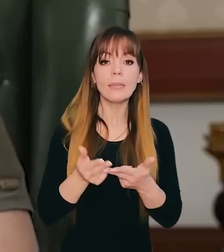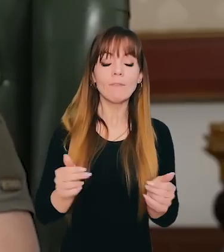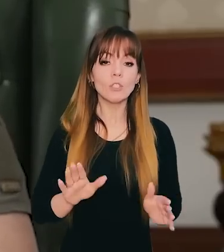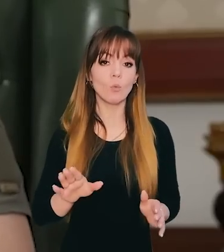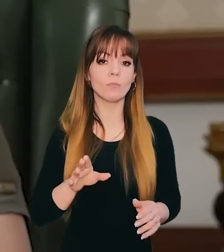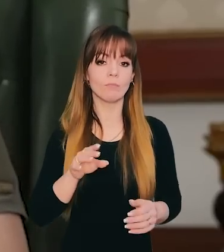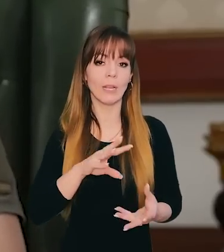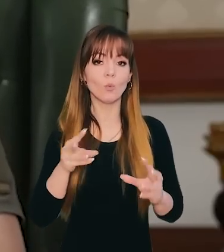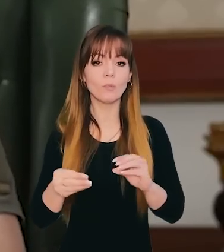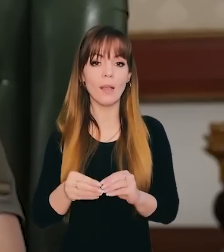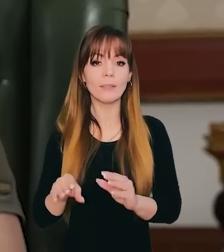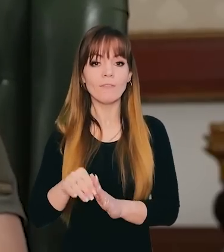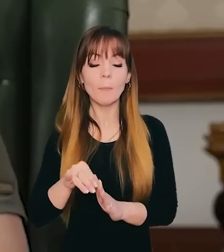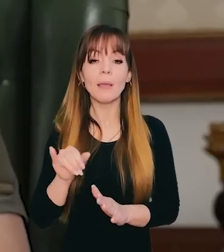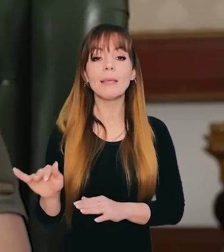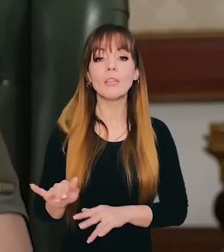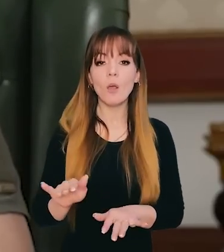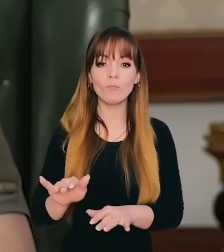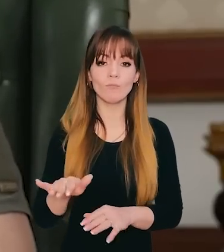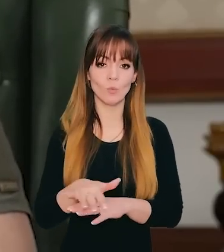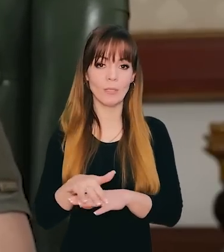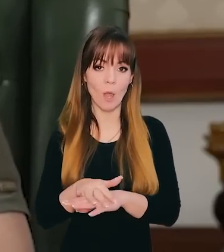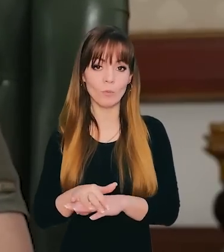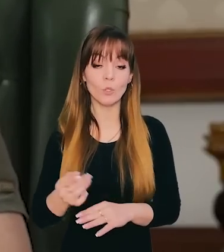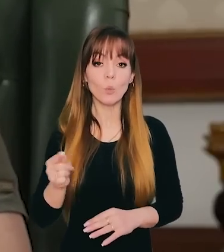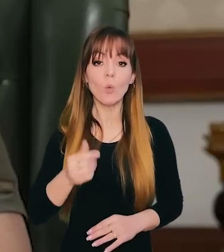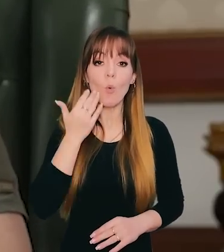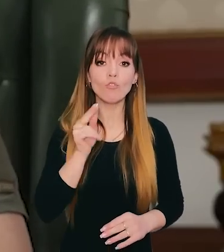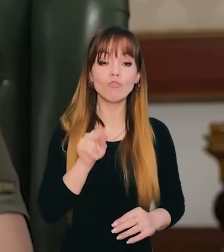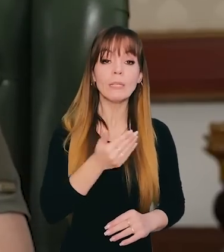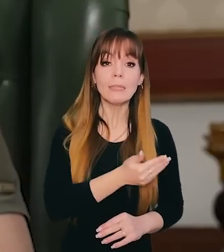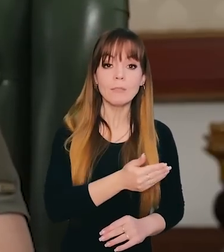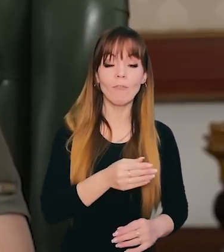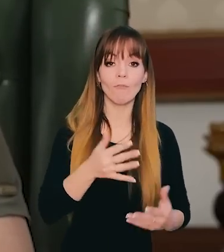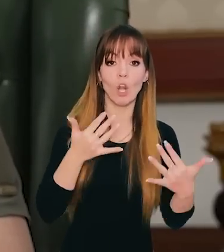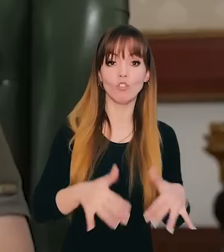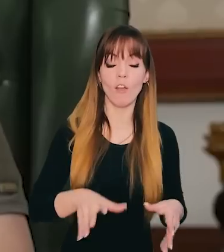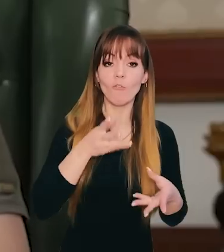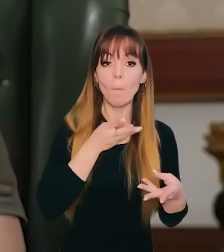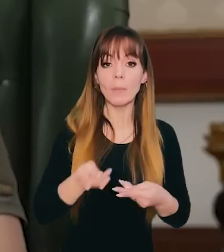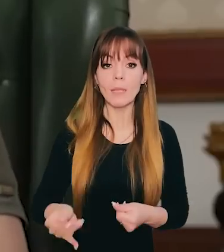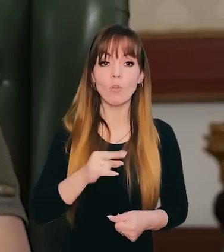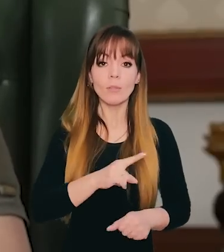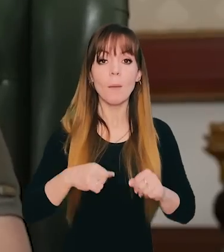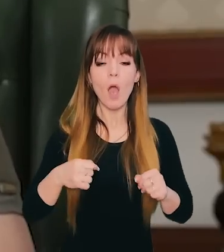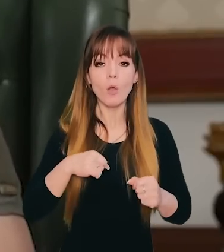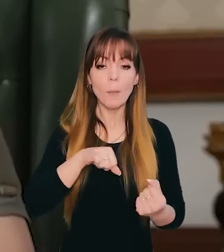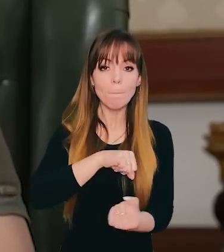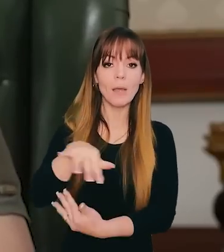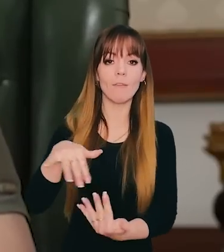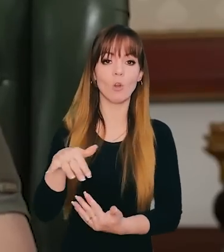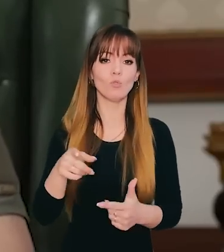визнають результати виборів і народних рухів тоді коли через них втрачають вплив і Вони намагаються